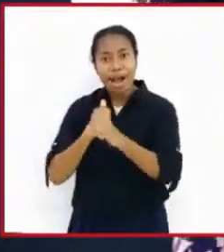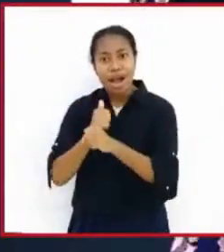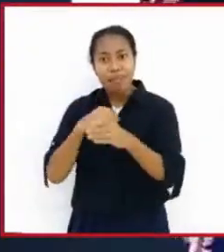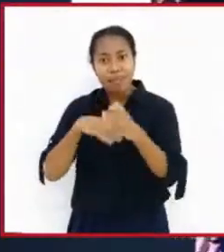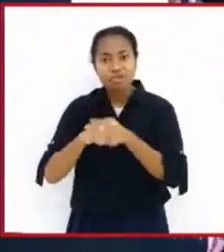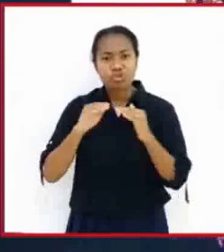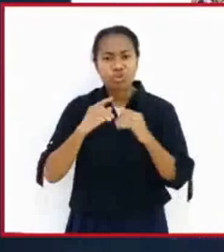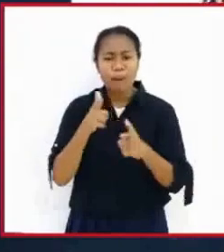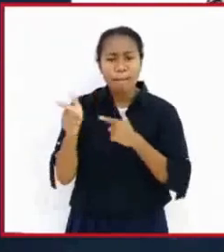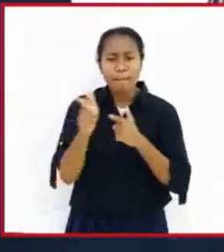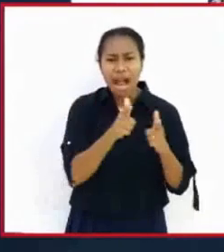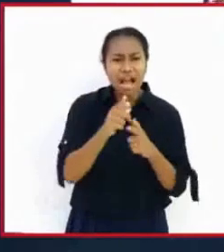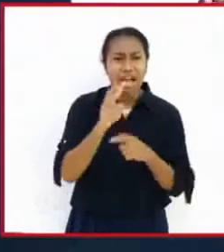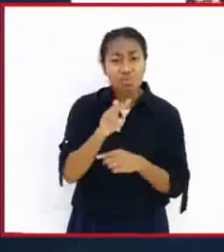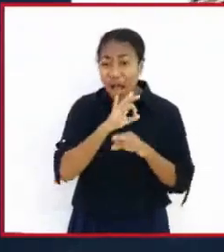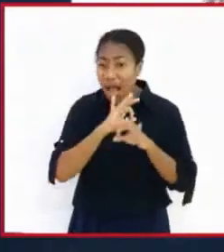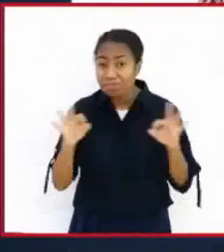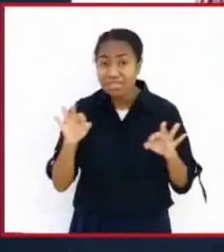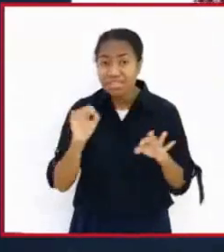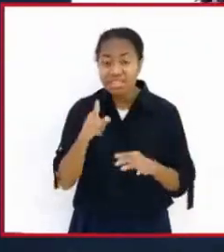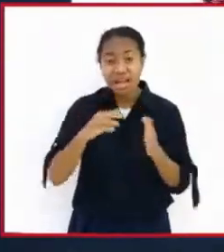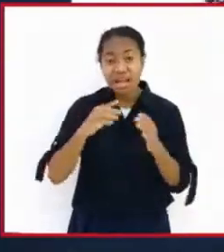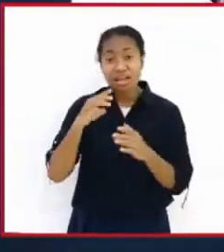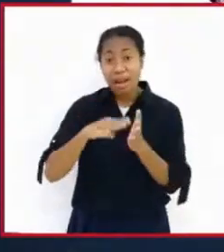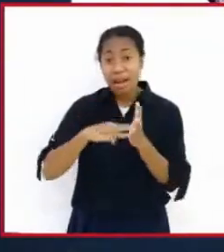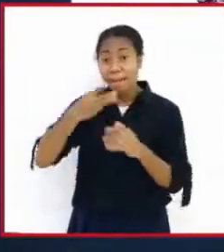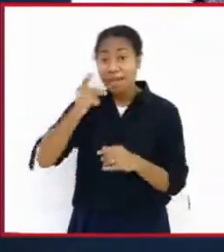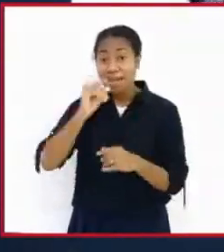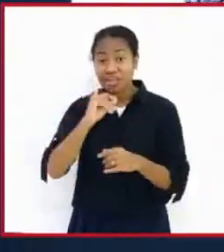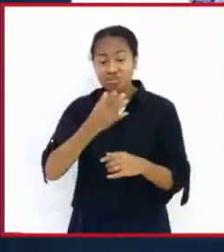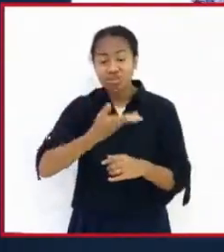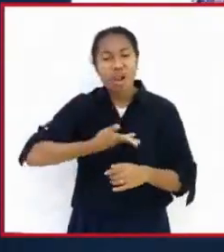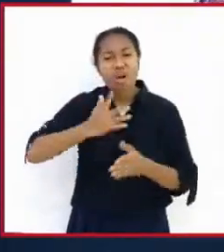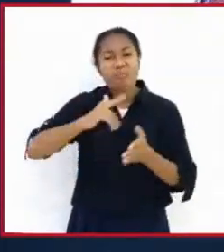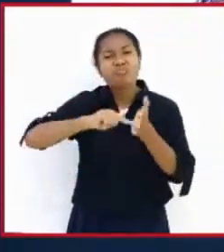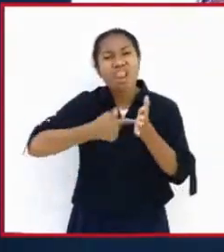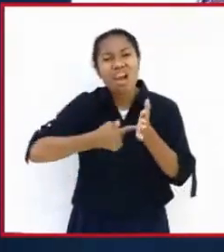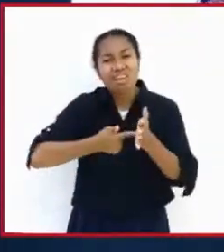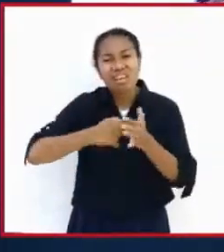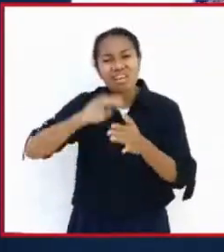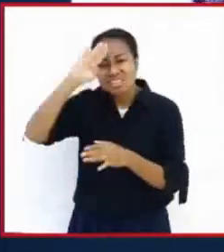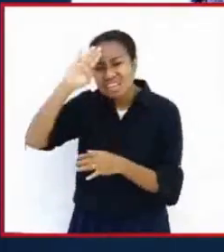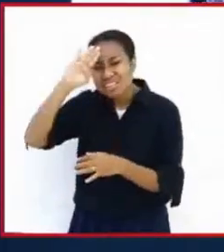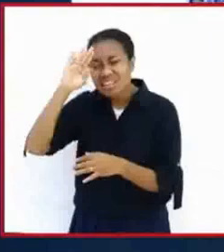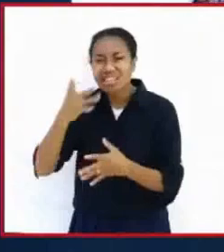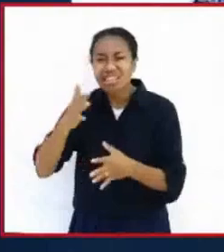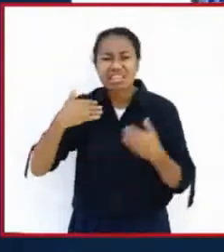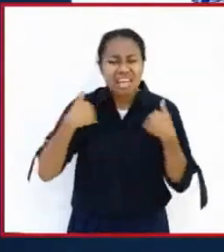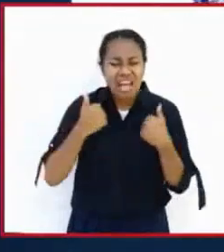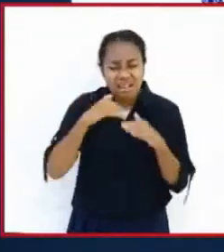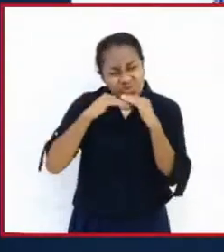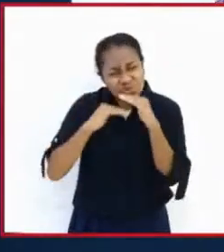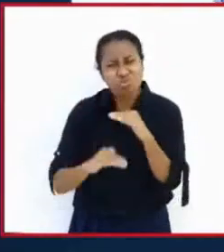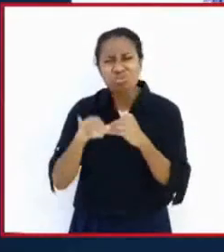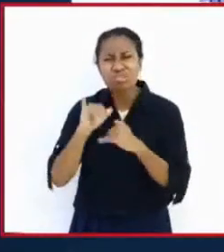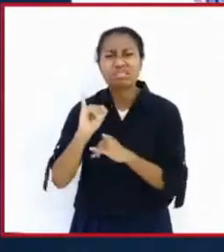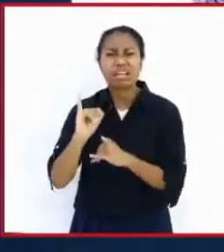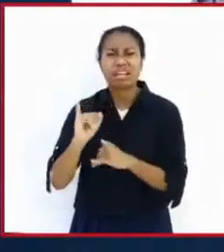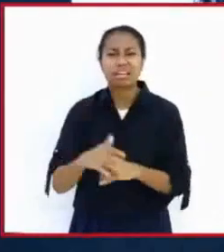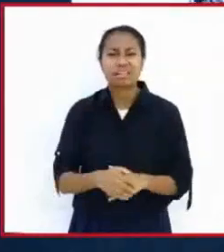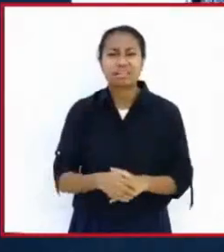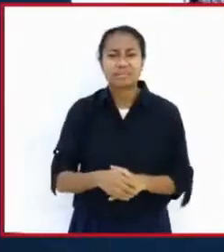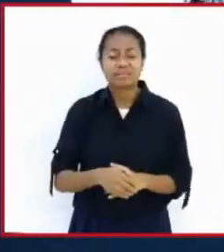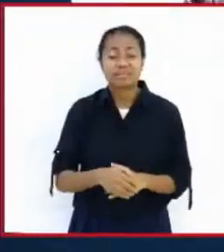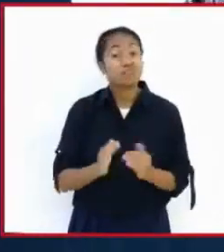selesai merriman mulai sakit-sakitan kesehatannya memburuk dan memaksa dia kembali ke Amerika